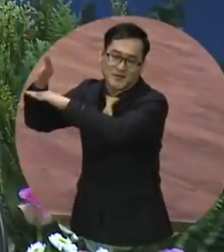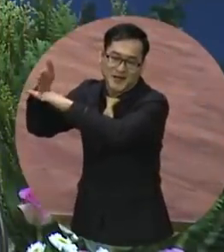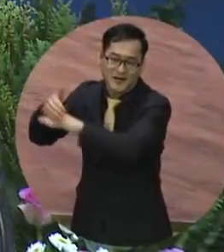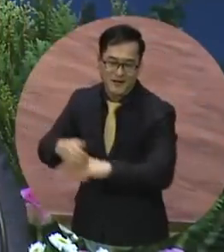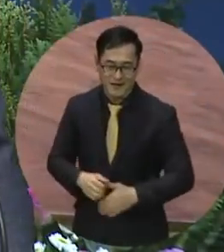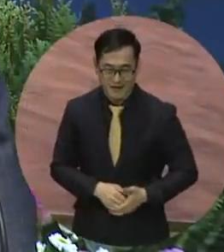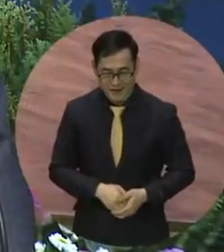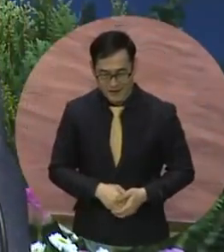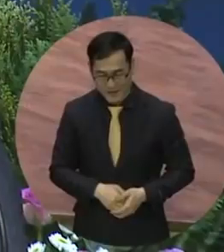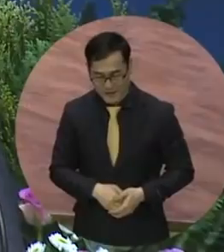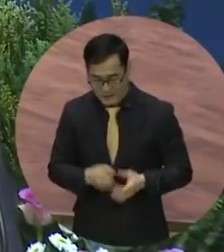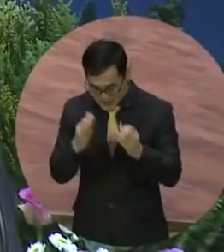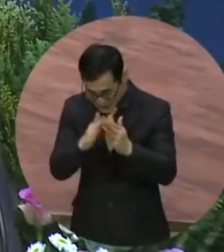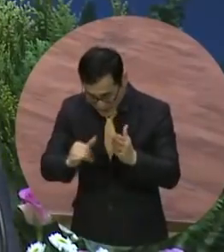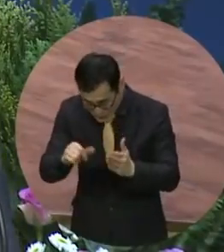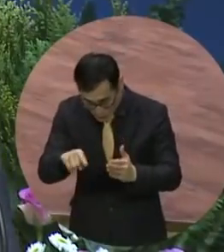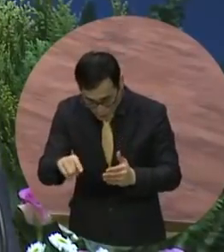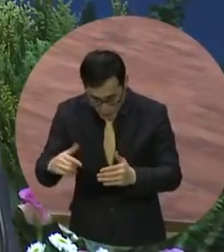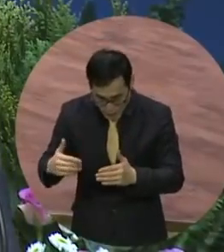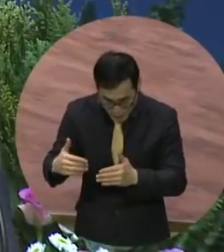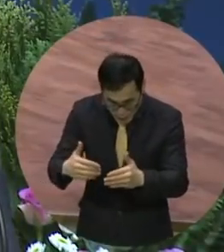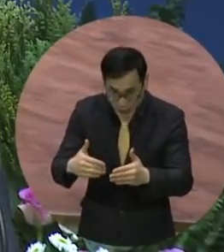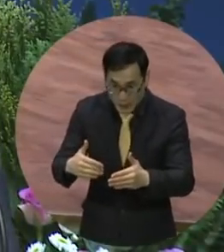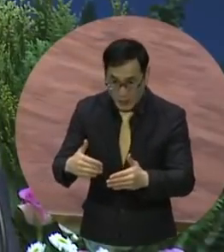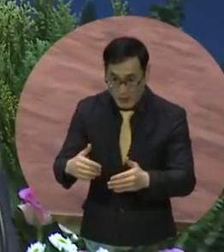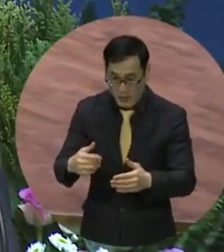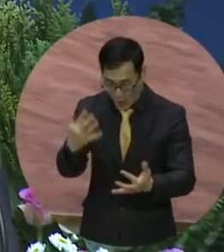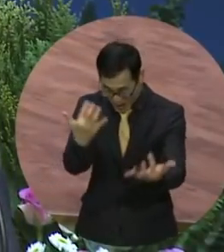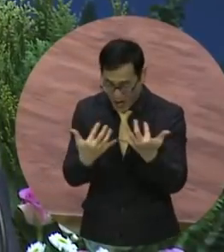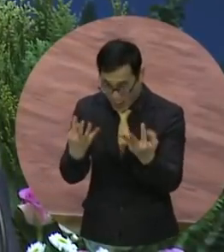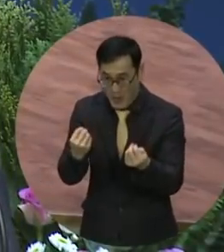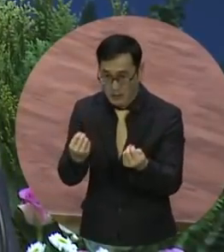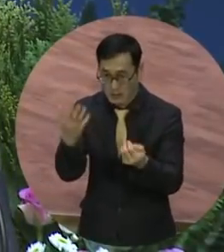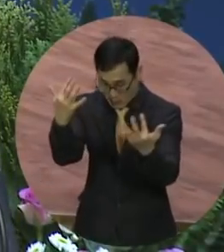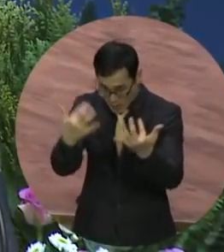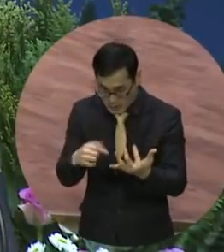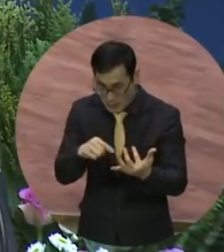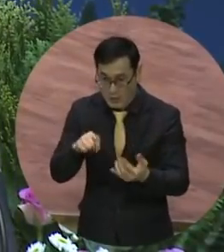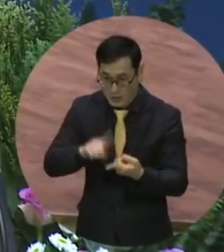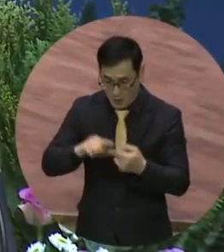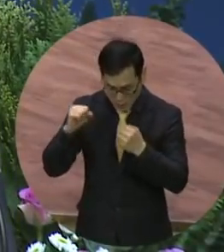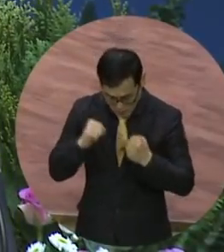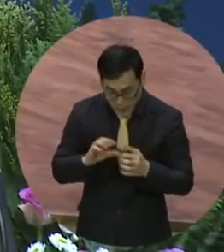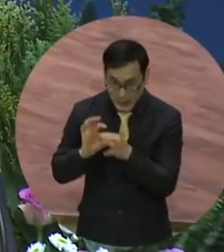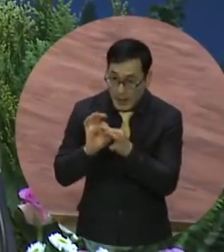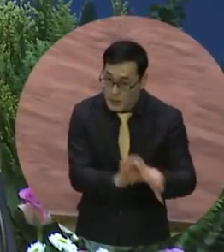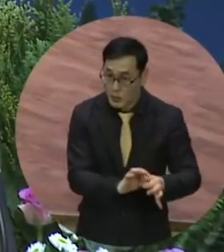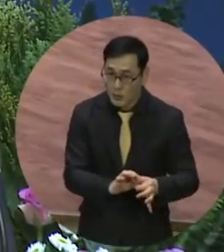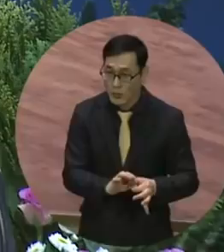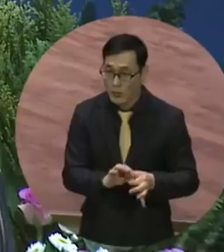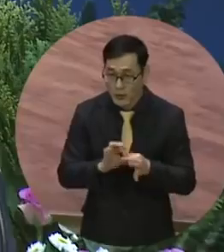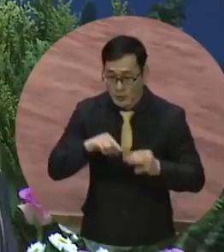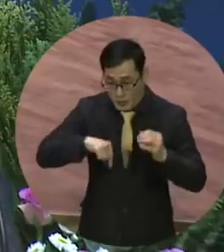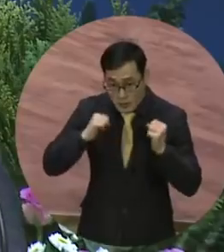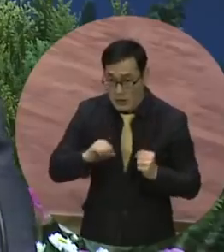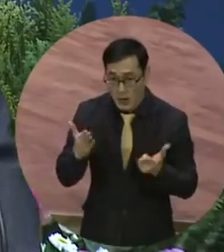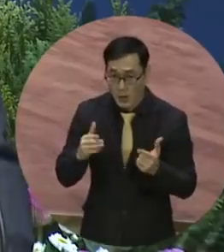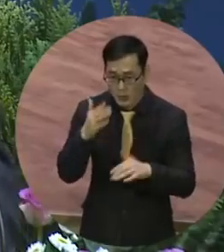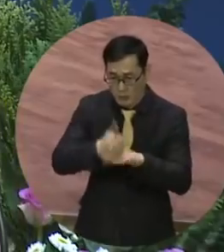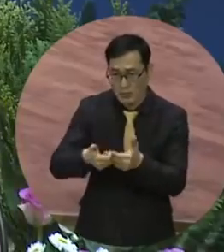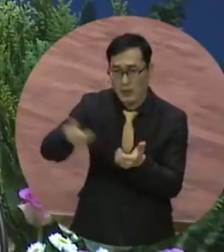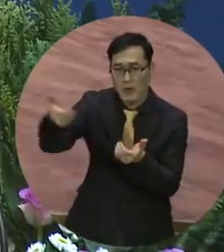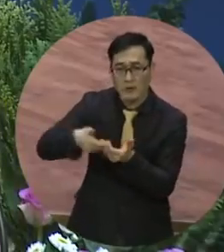진행하면서 정말로 세계복음화를 위해서 237 나라 복음화 4천 말씀 등에 달려가고 있구나. 그래서